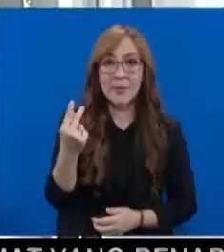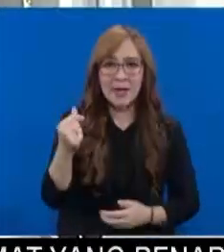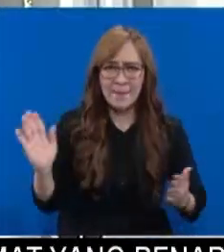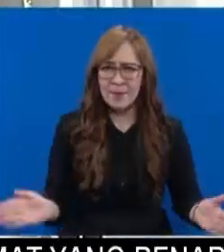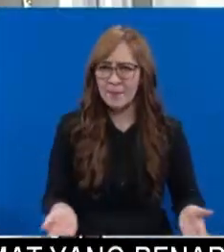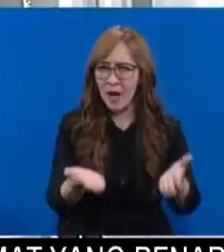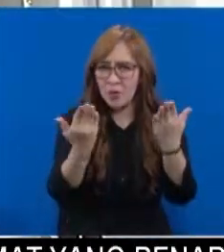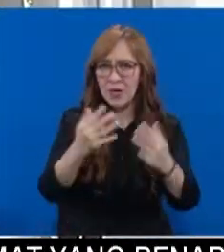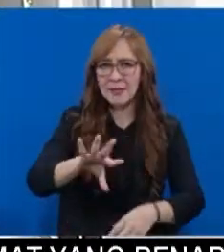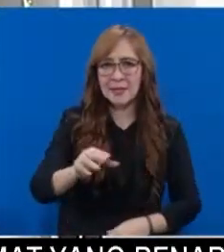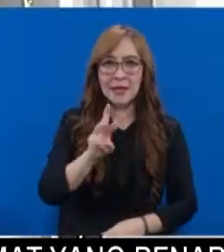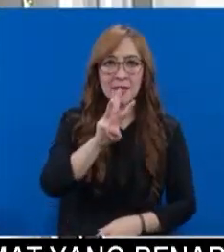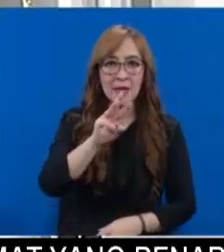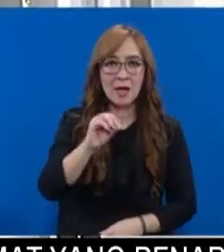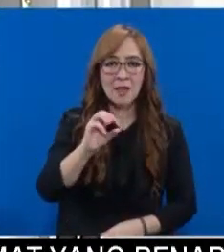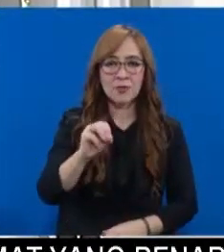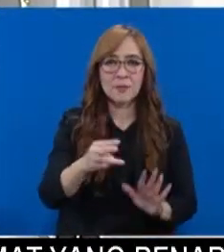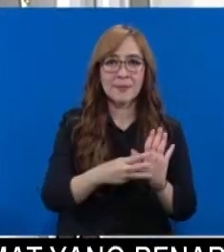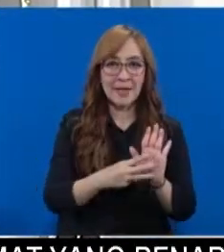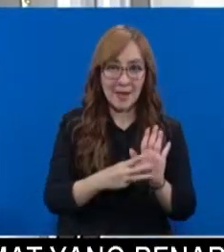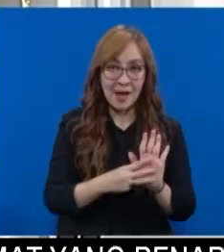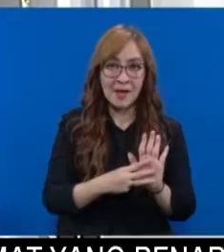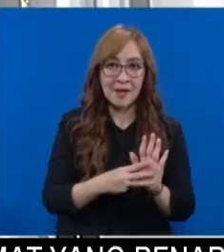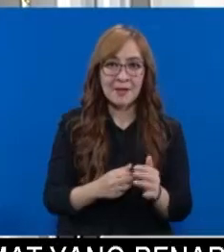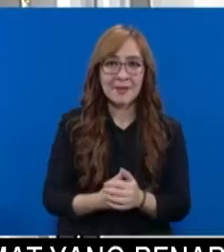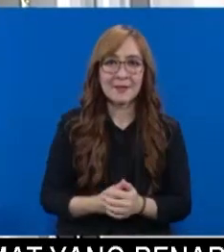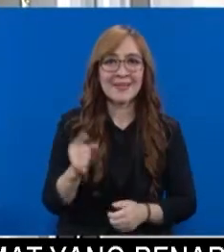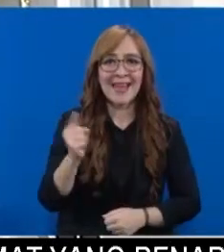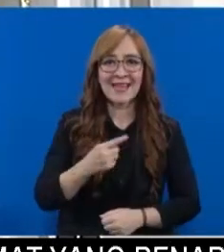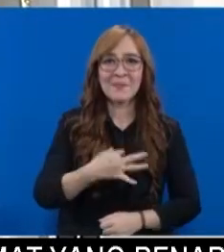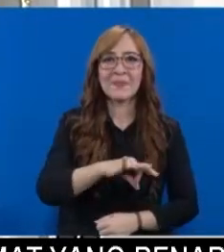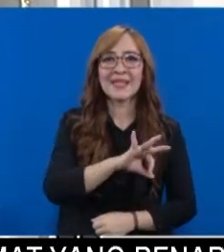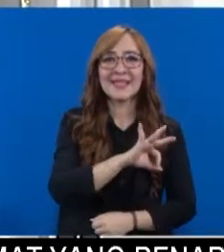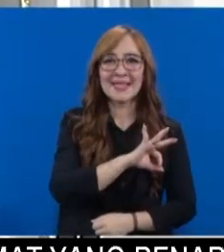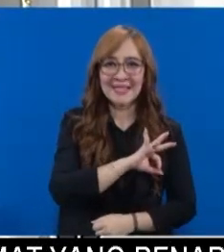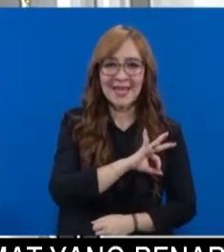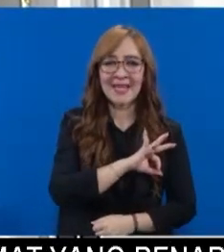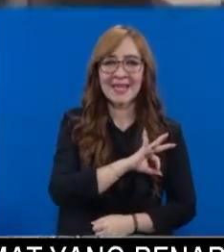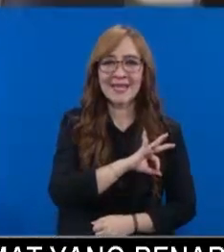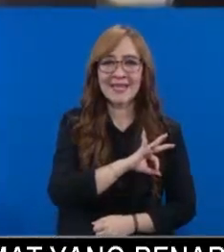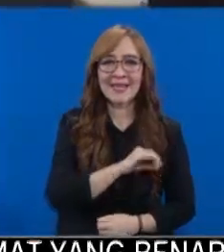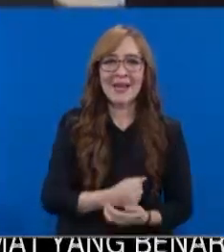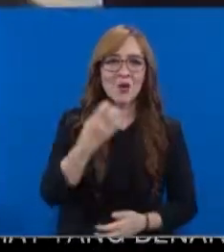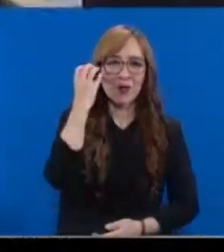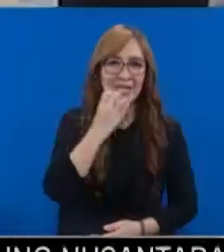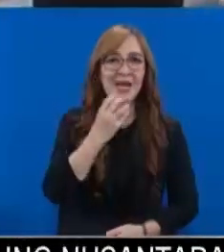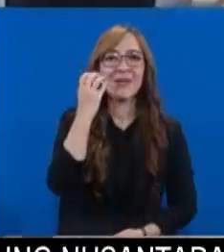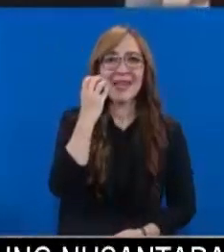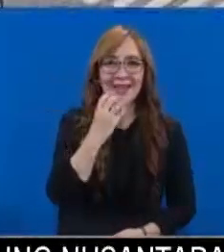300 miliar sepenuhnya ditanggung oleh Presiden Muhammad bin Zaid